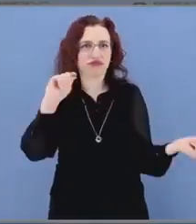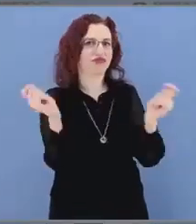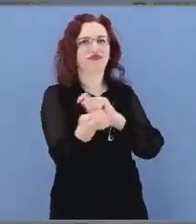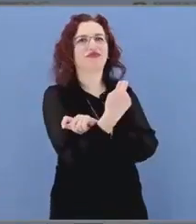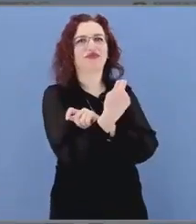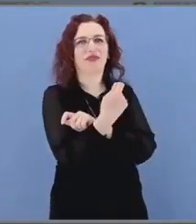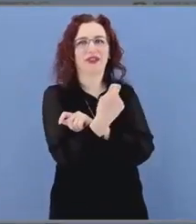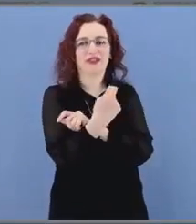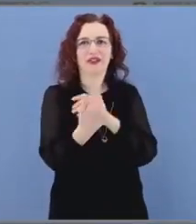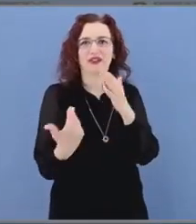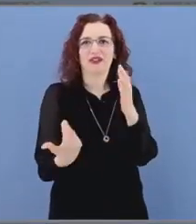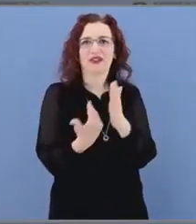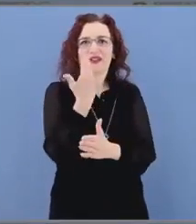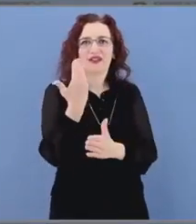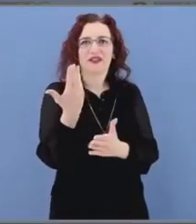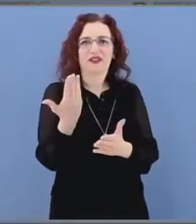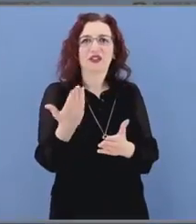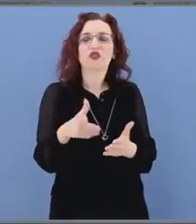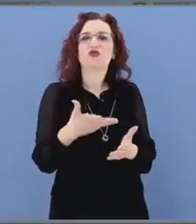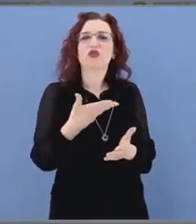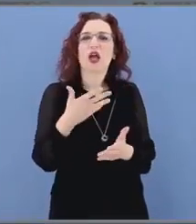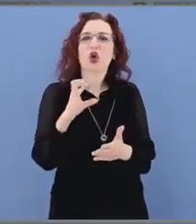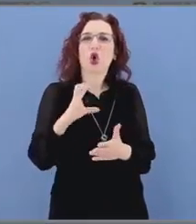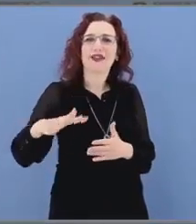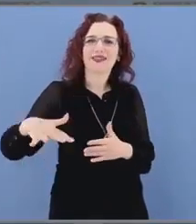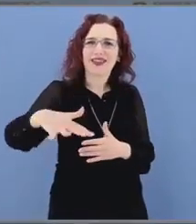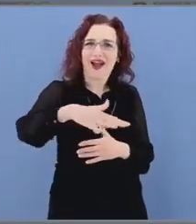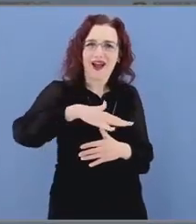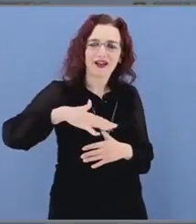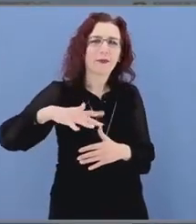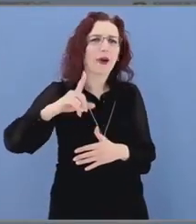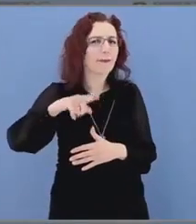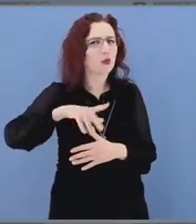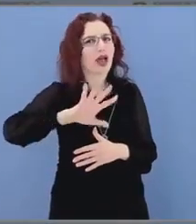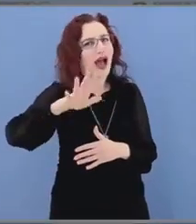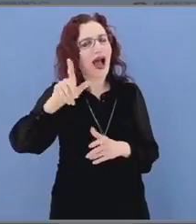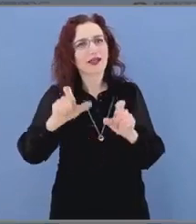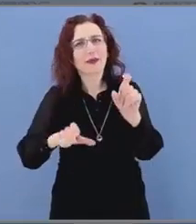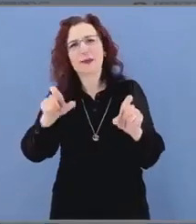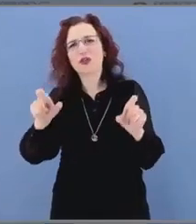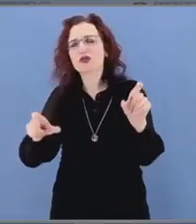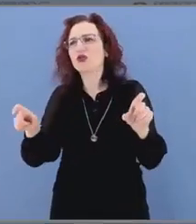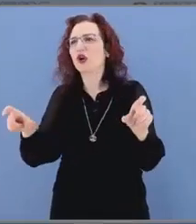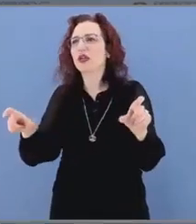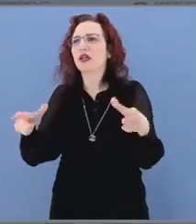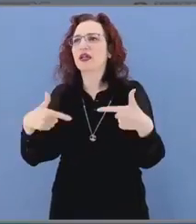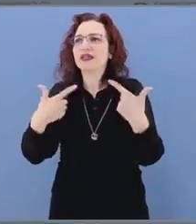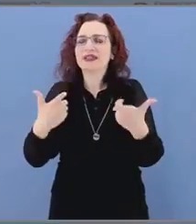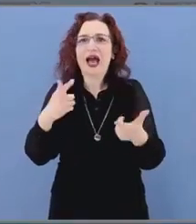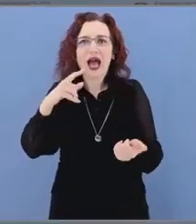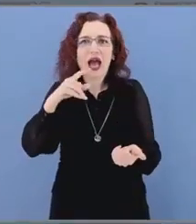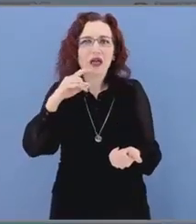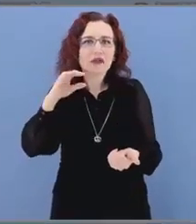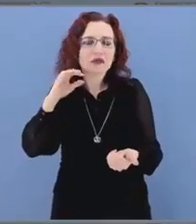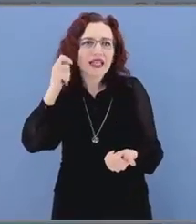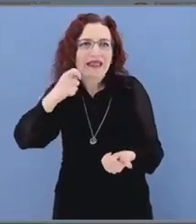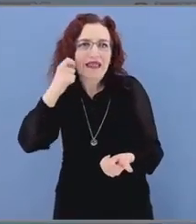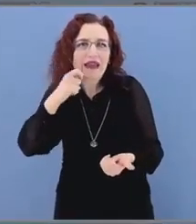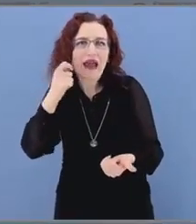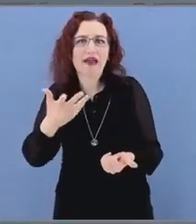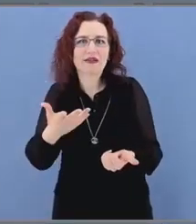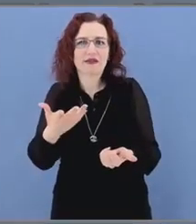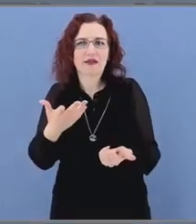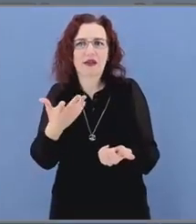non soltanto a Corviale, un interesse e un entusiasmo a volte, perché abbiamo cominciato a dimostrare che è possibile occuparci delle